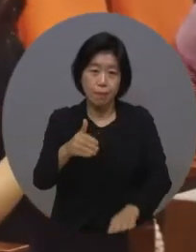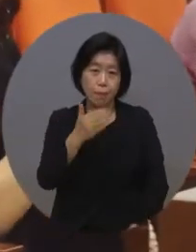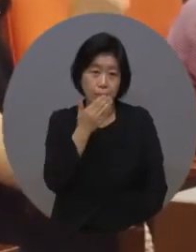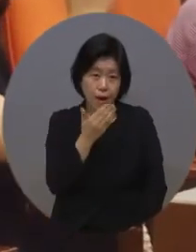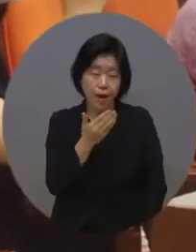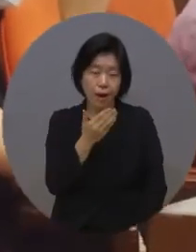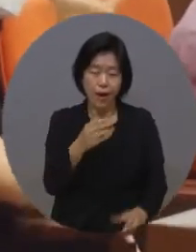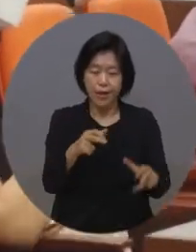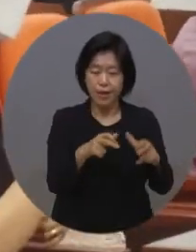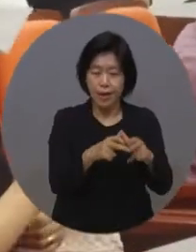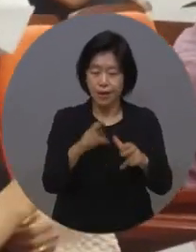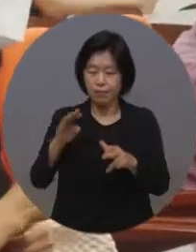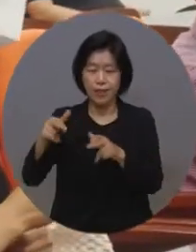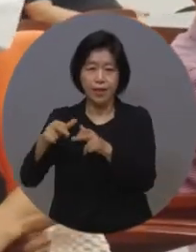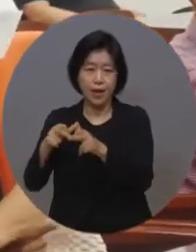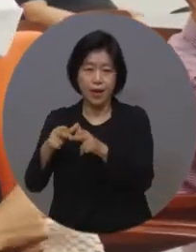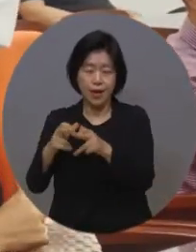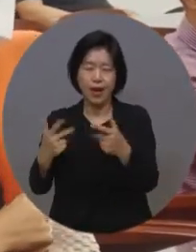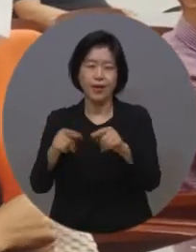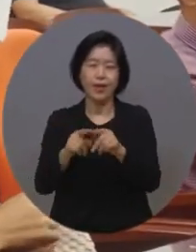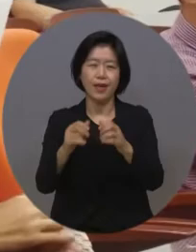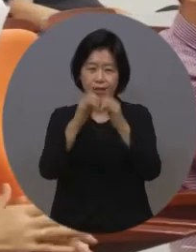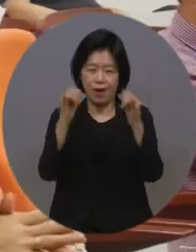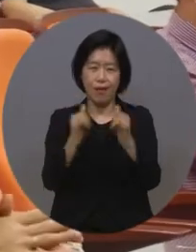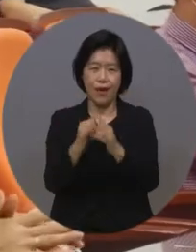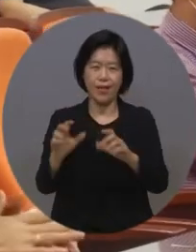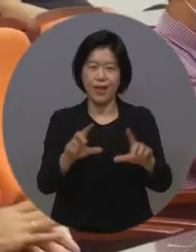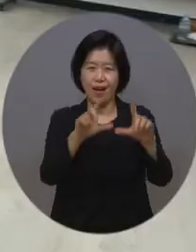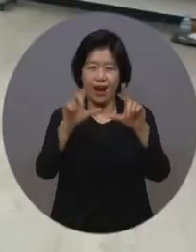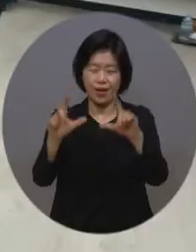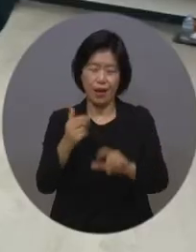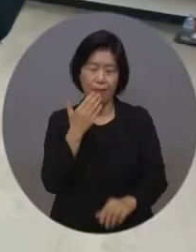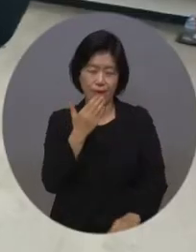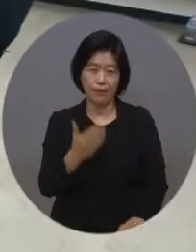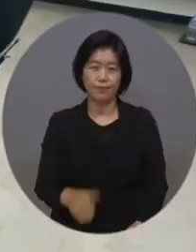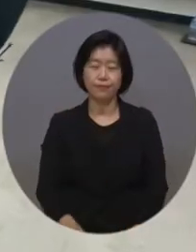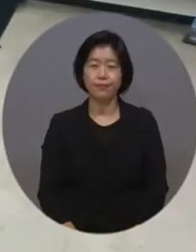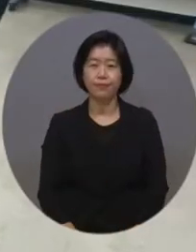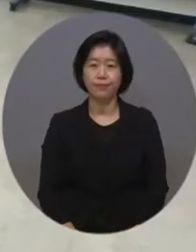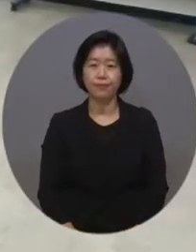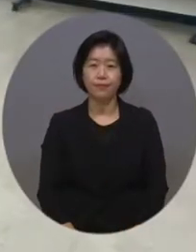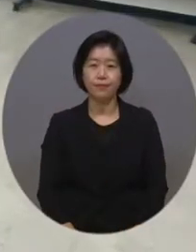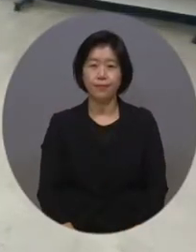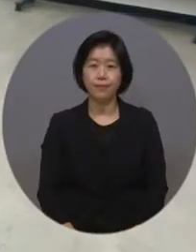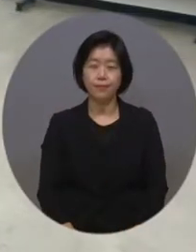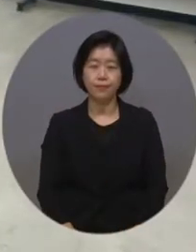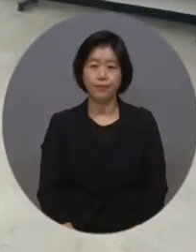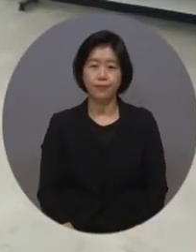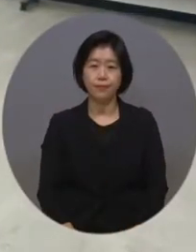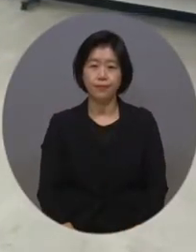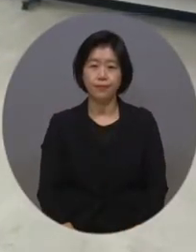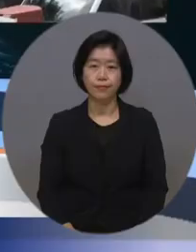사회를 좁혀 나갈 수 있기를 기대해봅니다. 지금까지 복지TV 부산방송 황병양입니다.